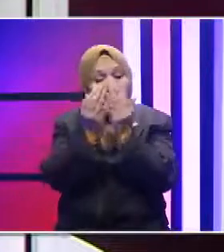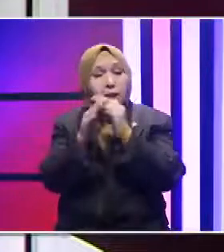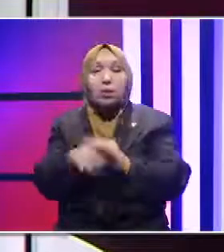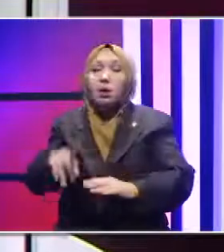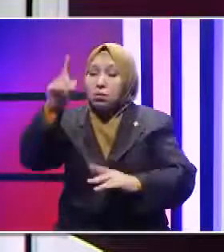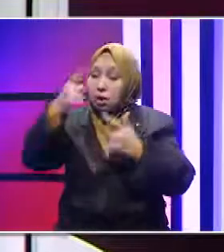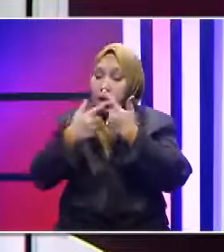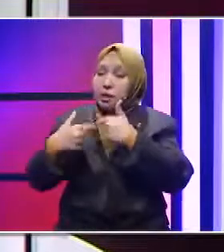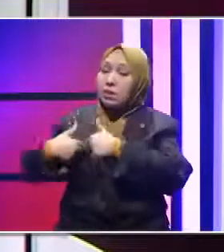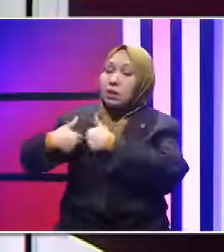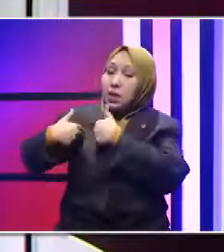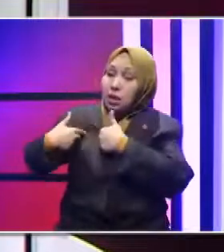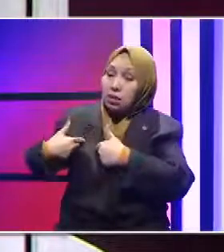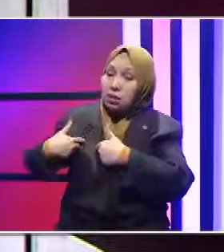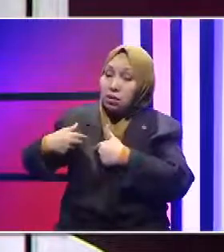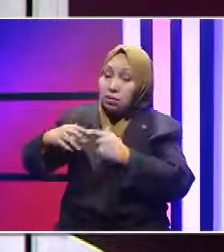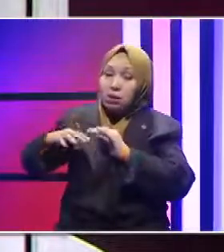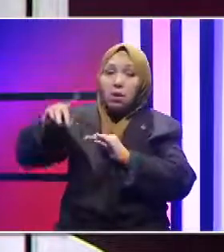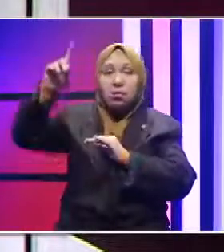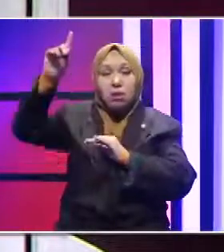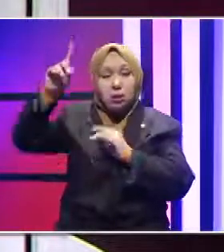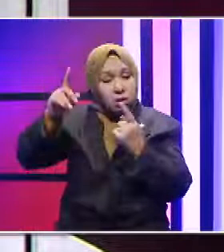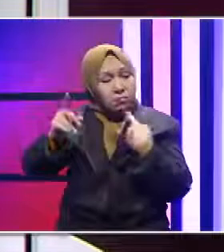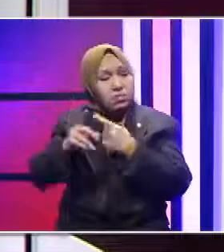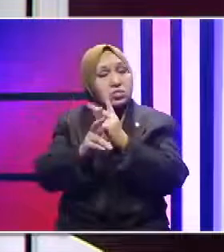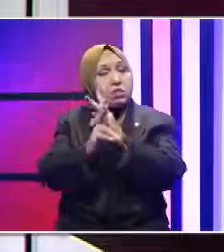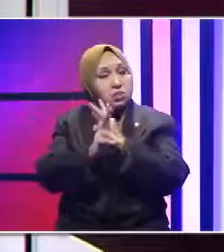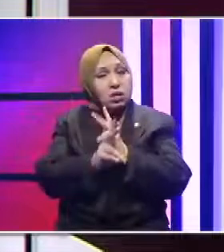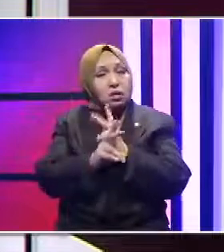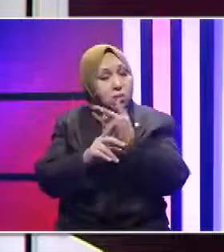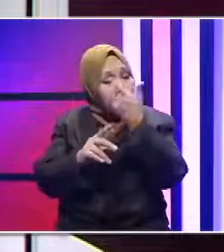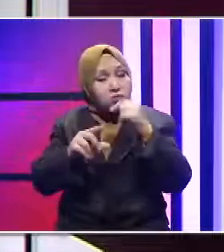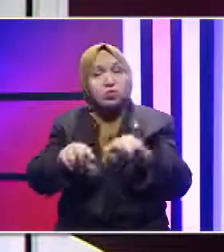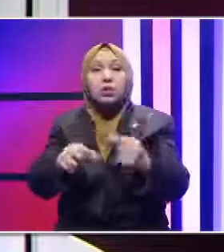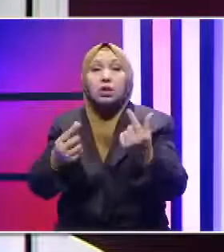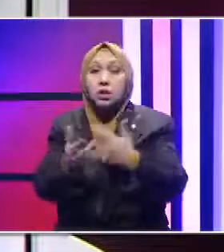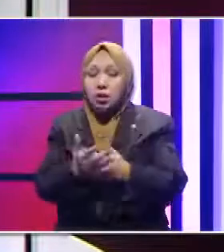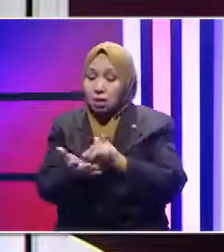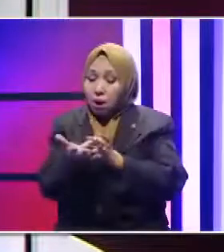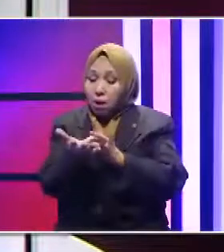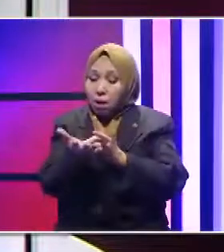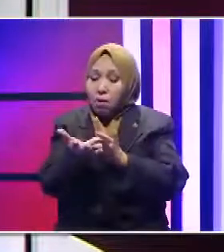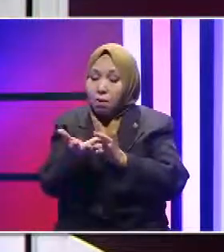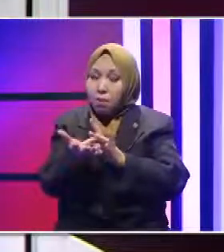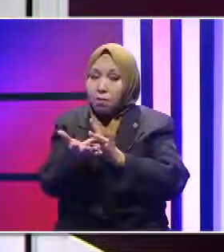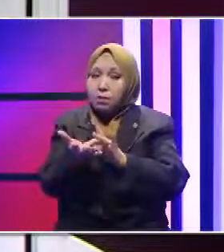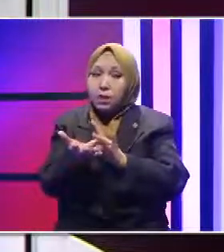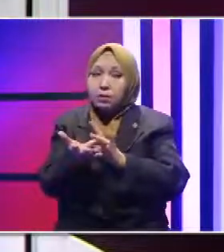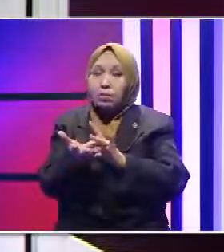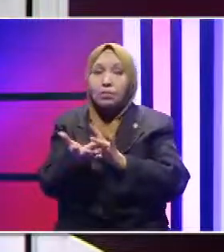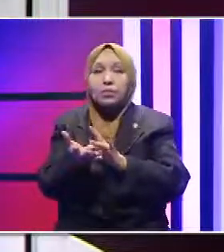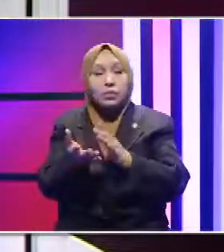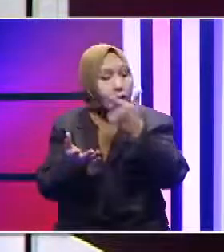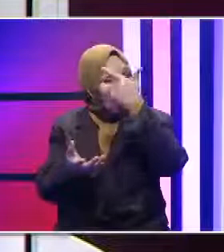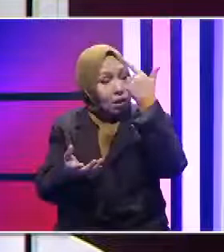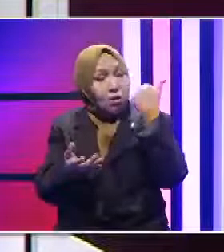pasal hati ini memang milik Allah. Ya. Tapi kita memang kena jaga. Just sebabnya Quran ini adalah ubat syifa lima fis sudur.